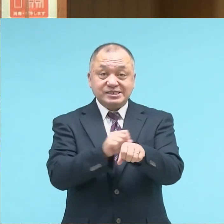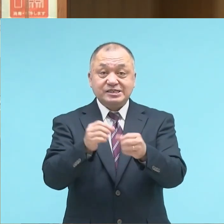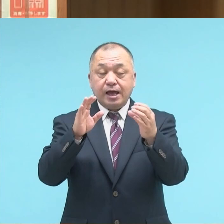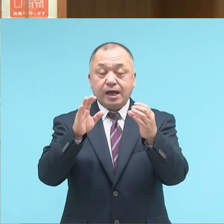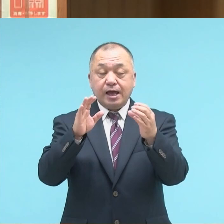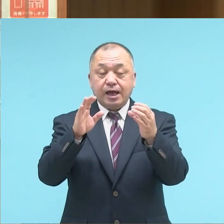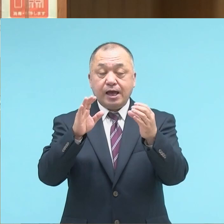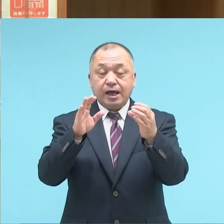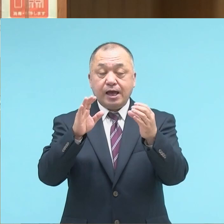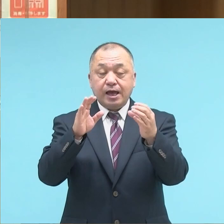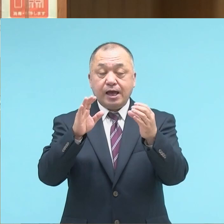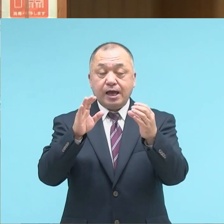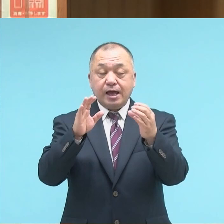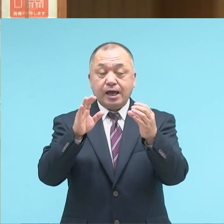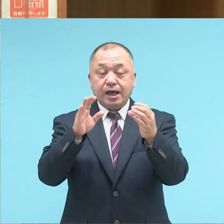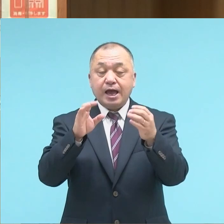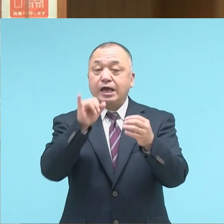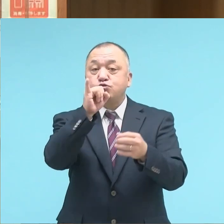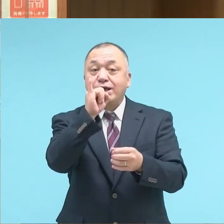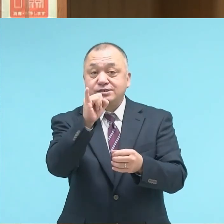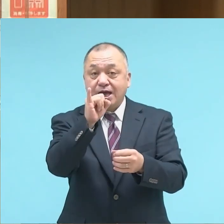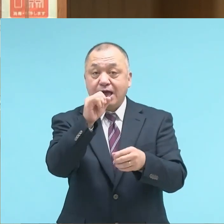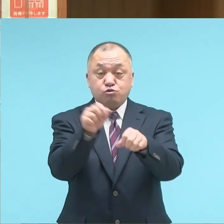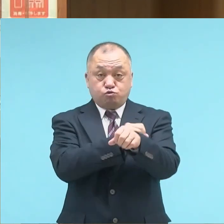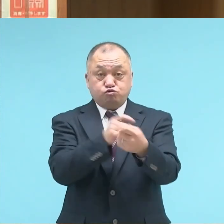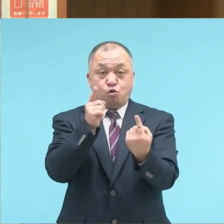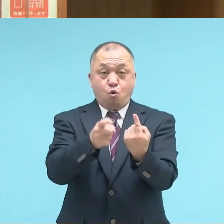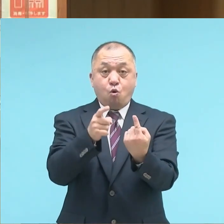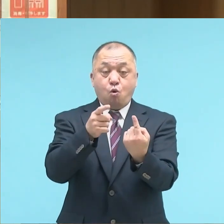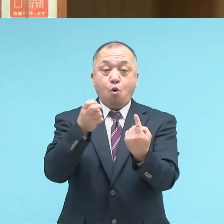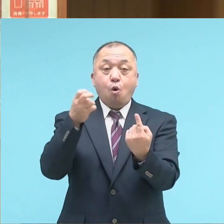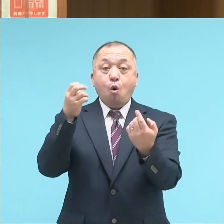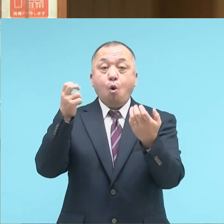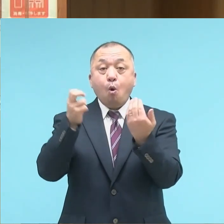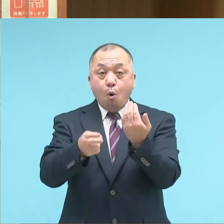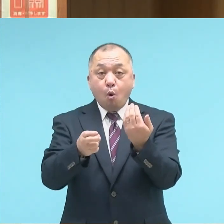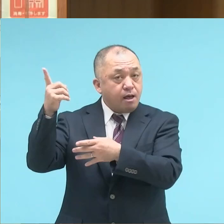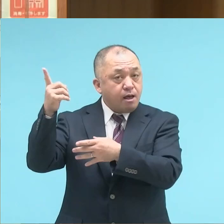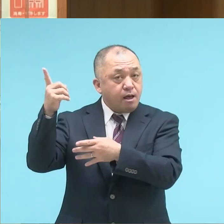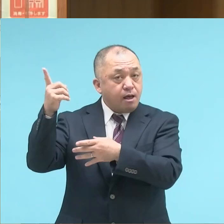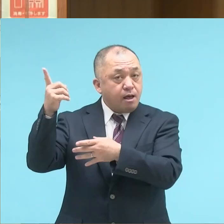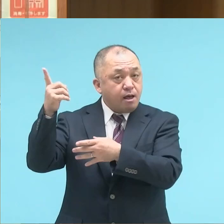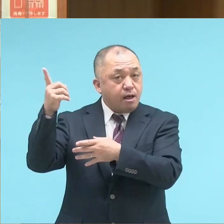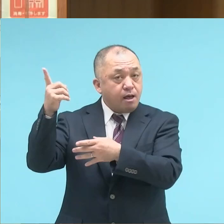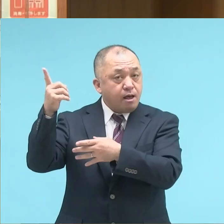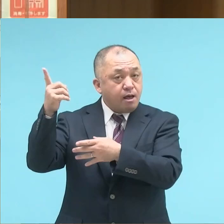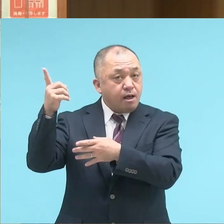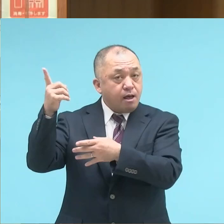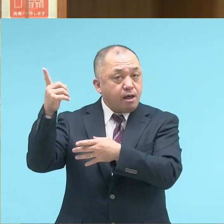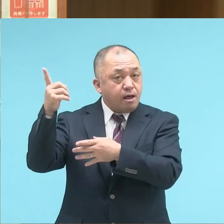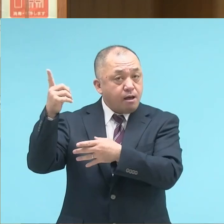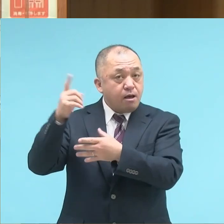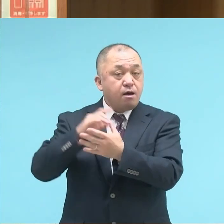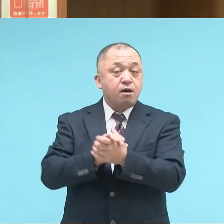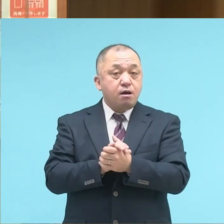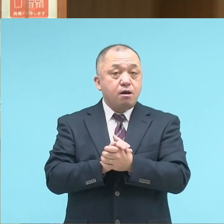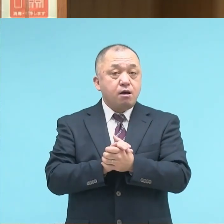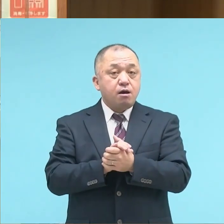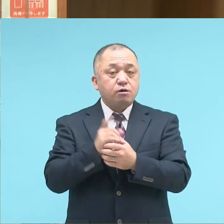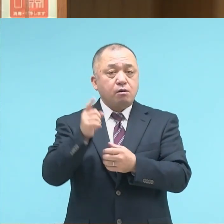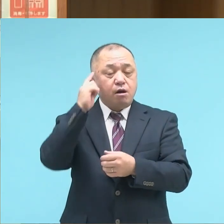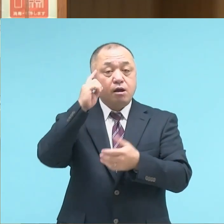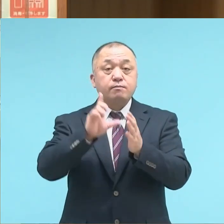ナ特措法に関する新型特措法ですね、の改正について議論がなされてなかったと思うんですけども、まあ、唯一の立法機関の国会である